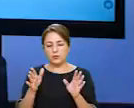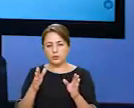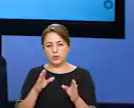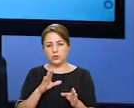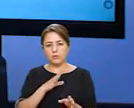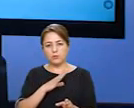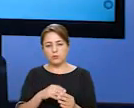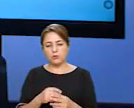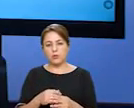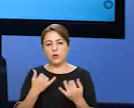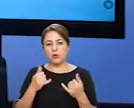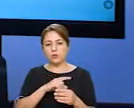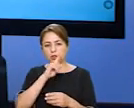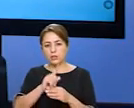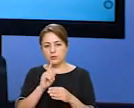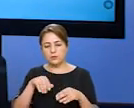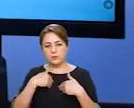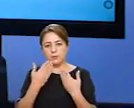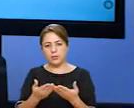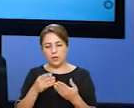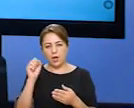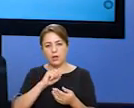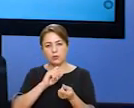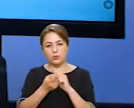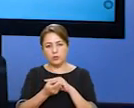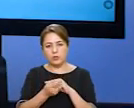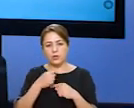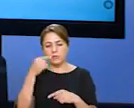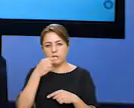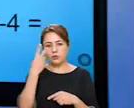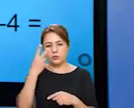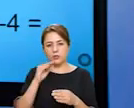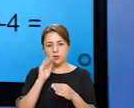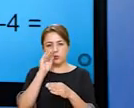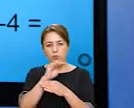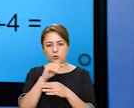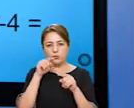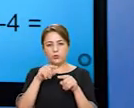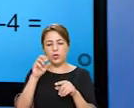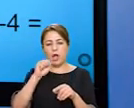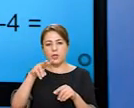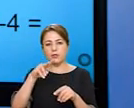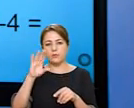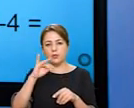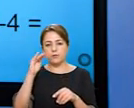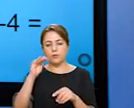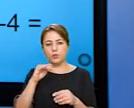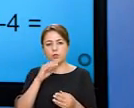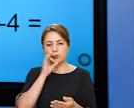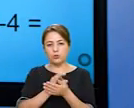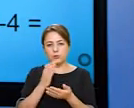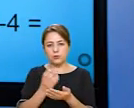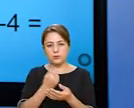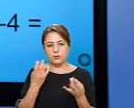қылдик. Ана енді шартымызды берілген бізге, а-нің орныңге минус 2 қойып, ана ұшы алгебрик ифоданы қиматын топшымыз